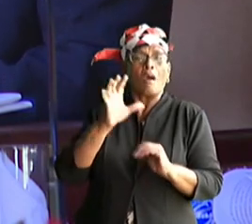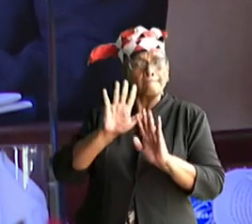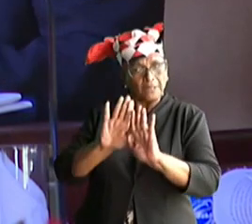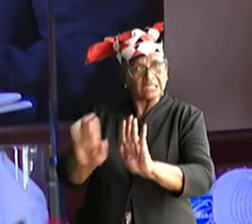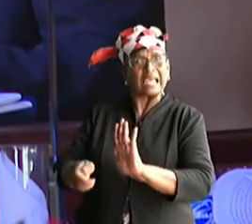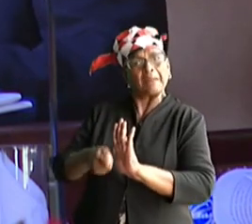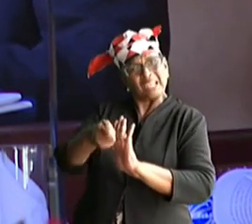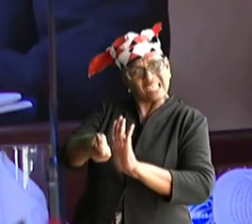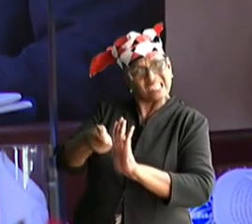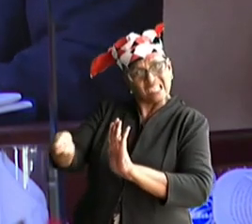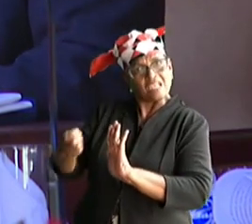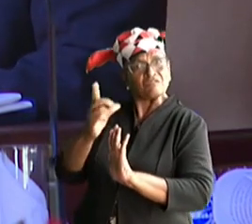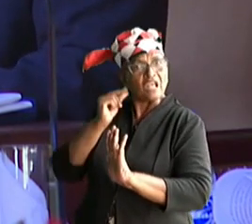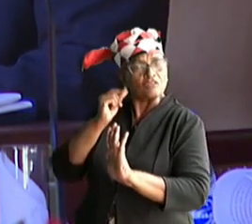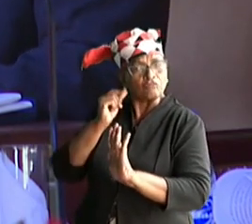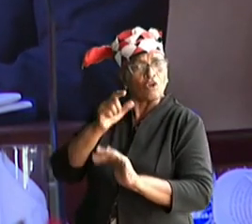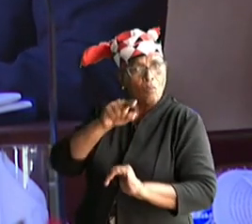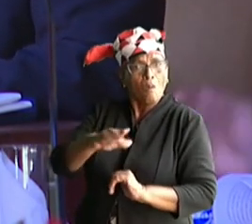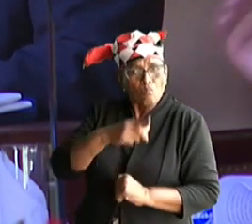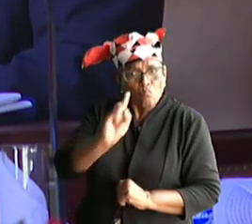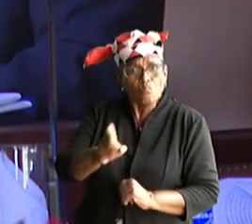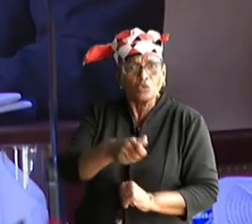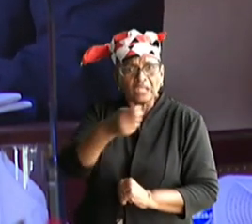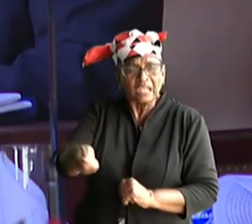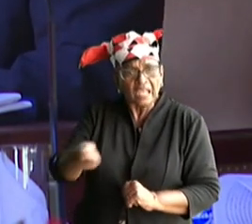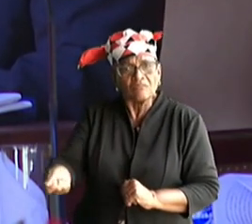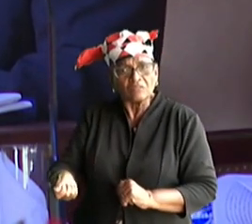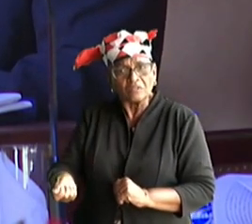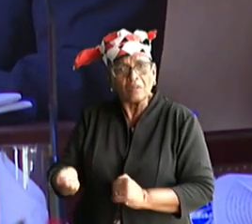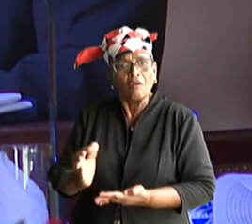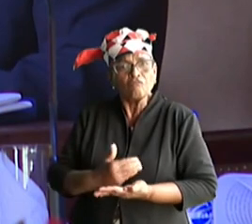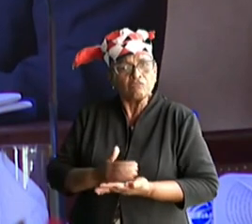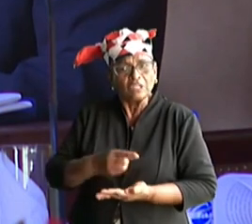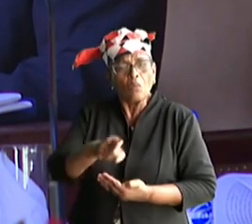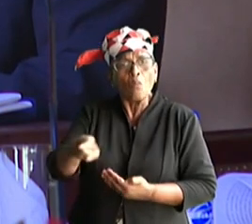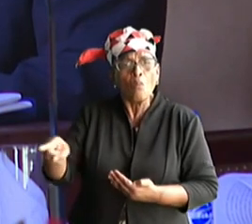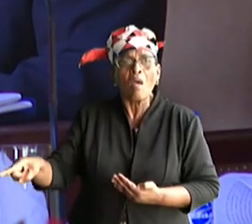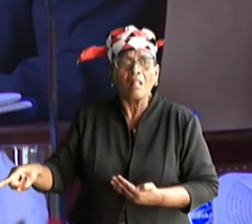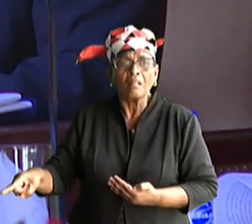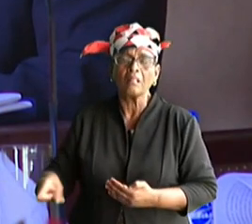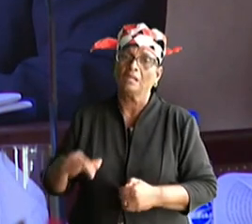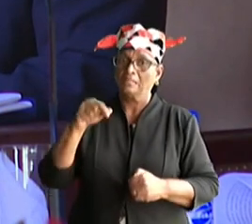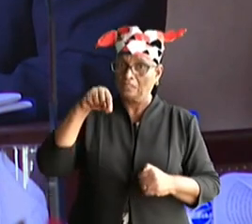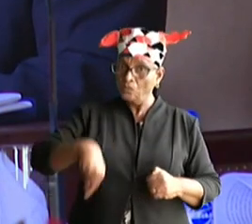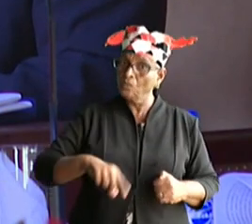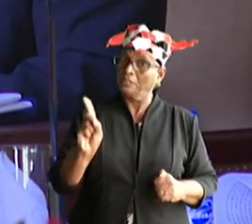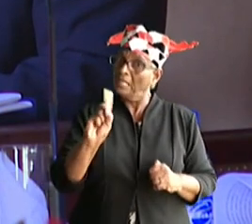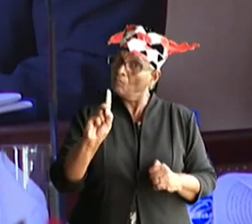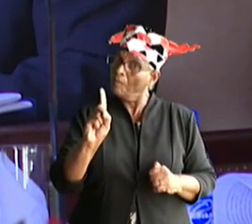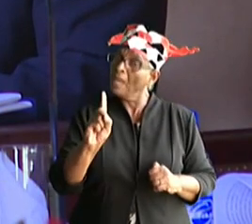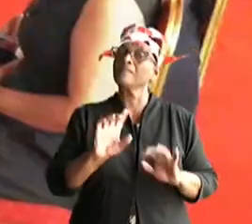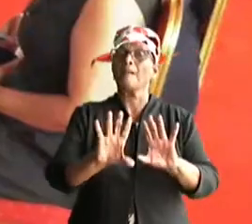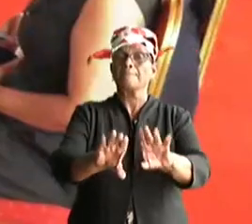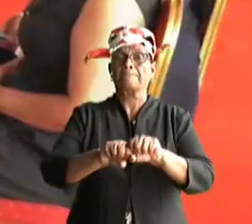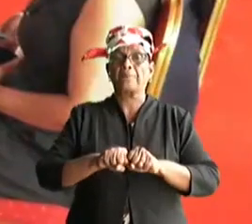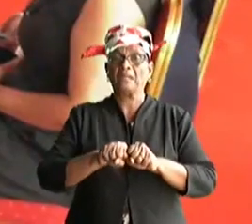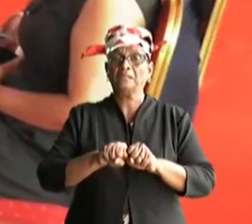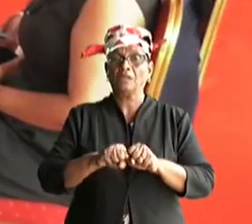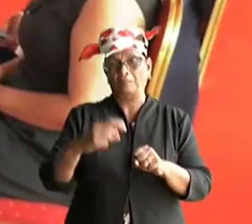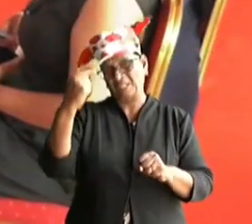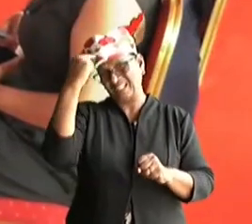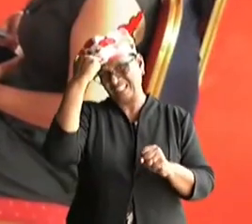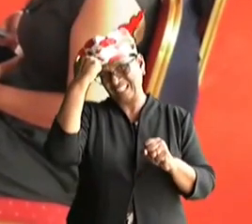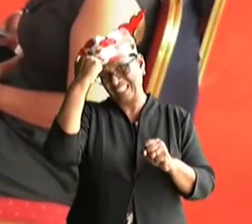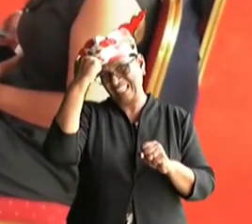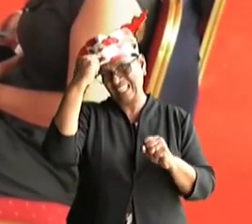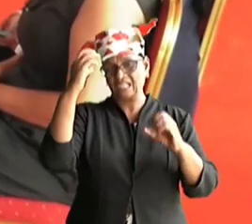bieden, die ze verdienen. We zullen dit moment daarom moeten aangrijpen om ons in ieder geval mentaal sterker